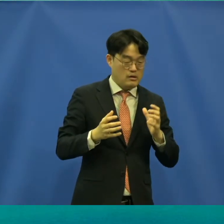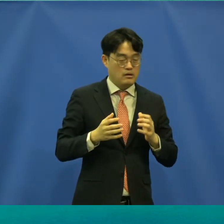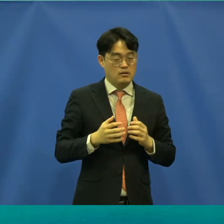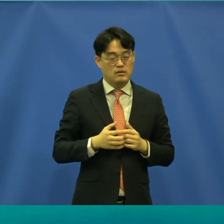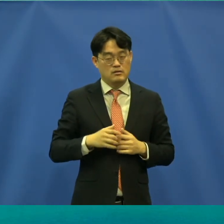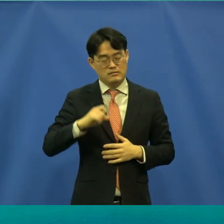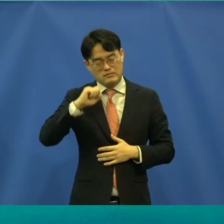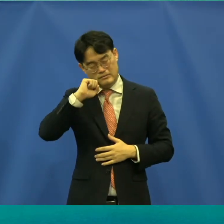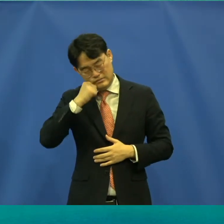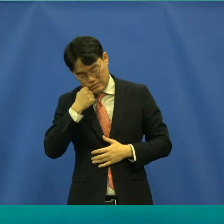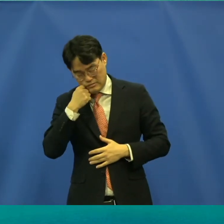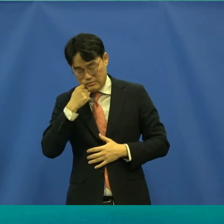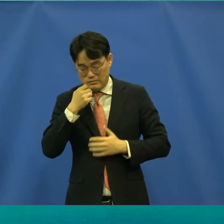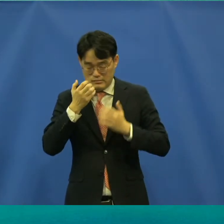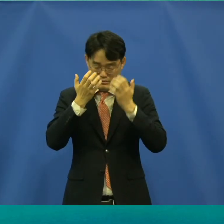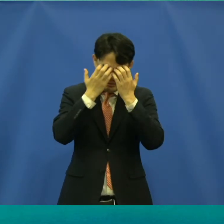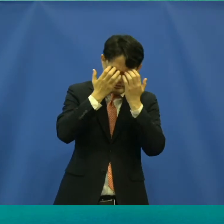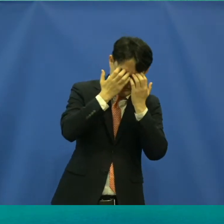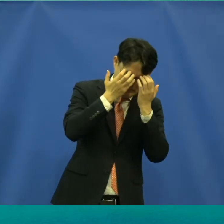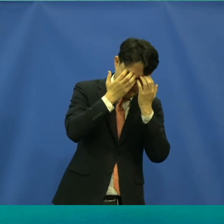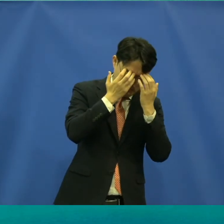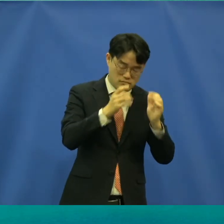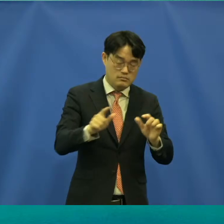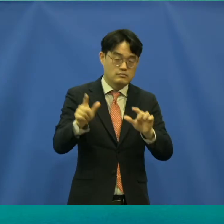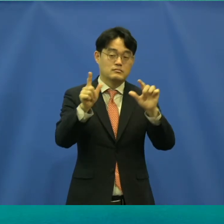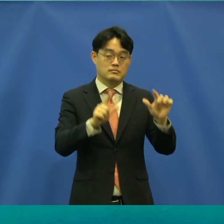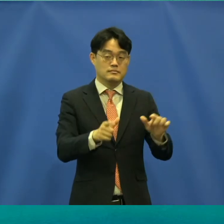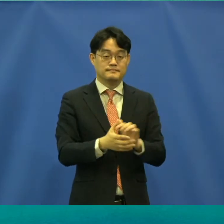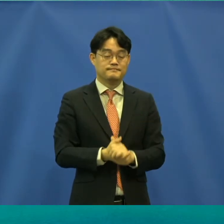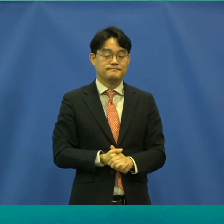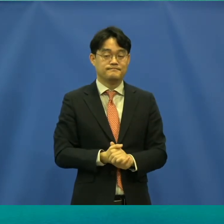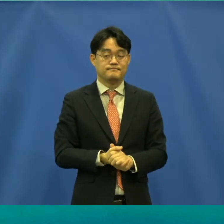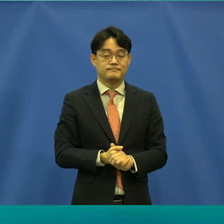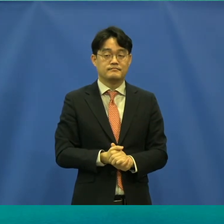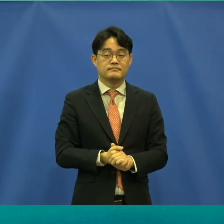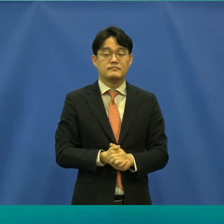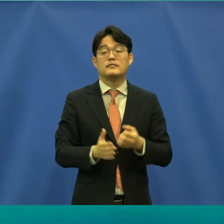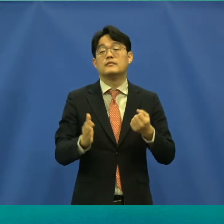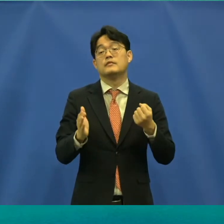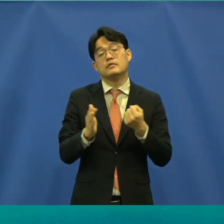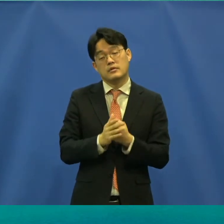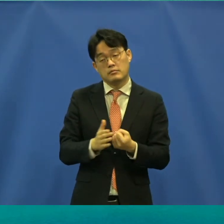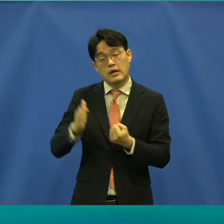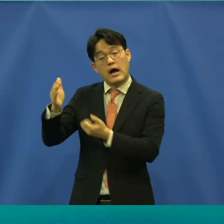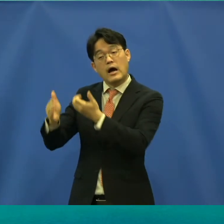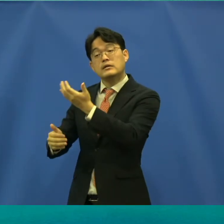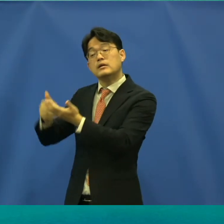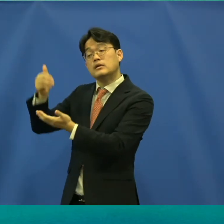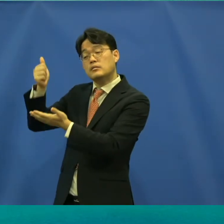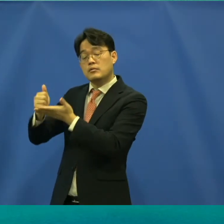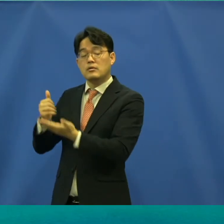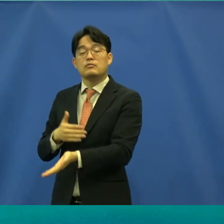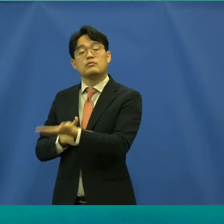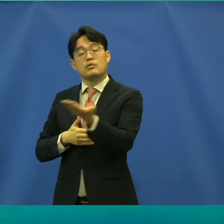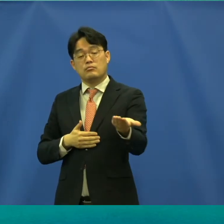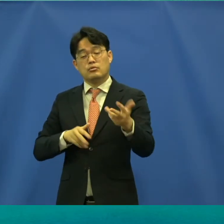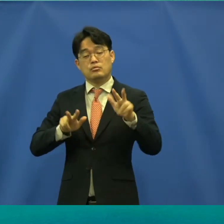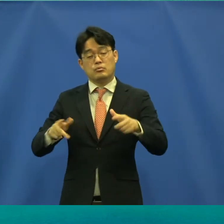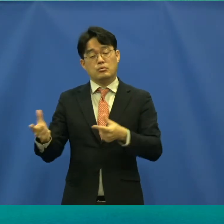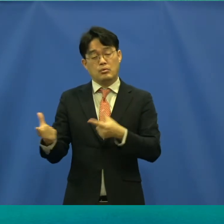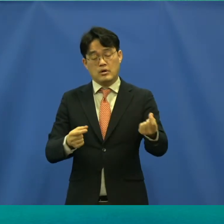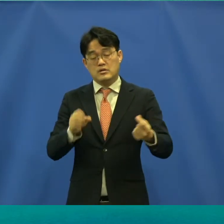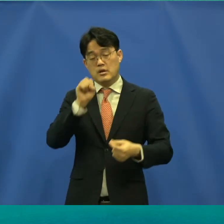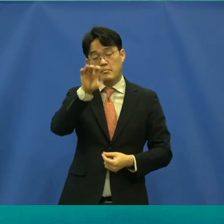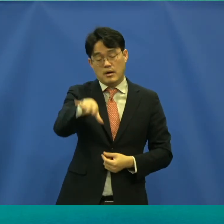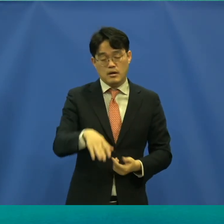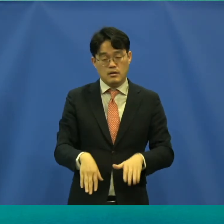그러니까 주님 오늘 어떠면 로나에게 말씀하시는 것과 똑같이 우리에게도 말씀하세요. 일어나, 일어나, 일어나. 지금 너가 그럴